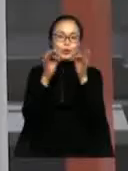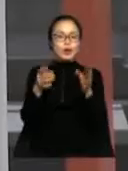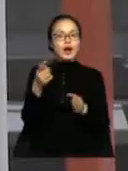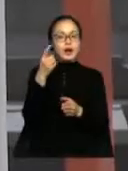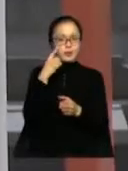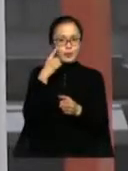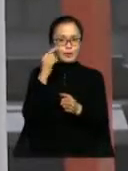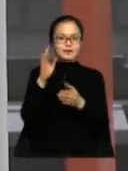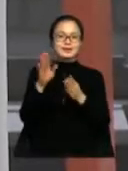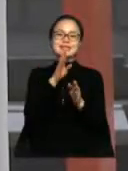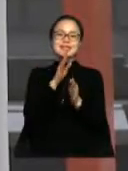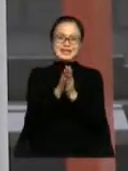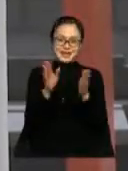시행될 예정입니다